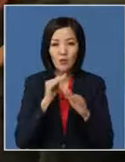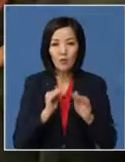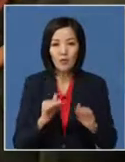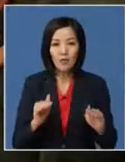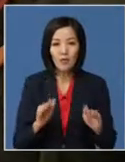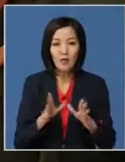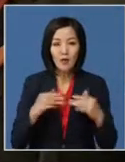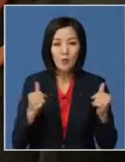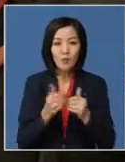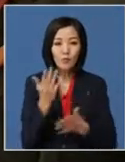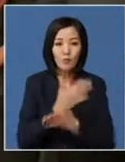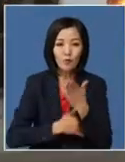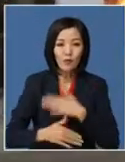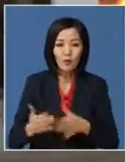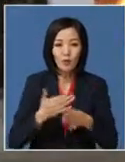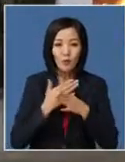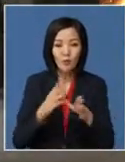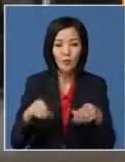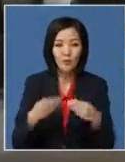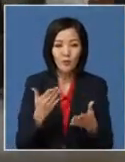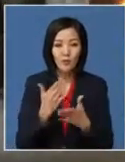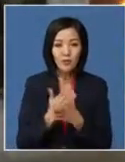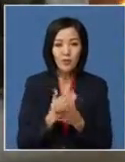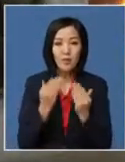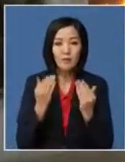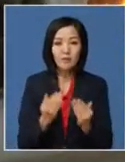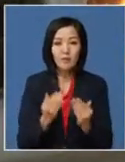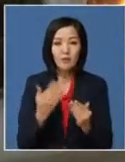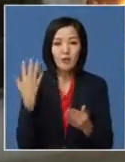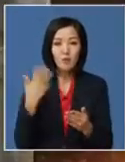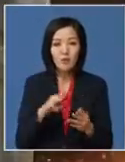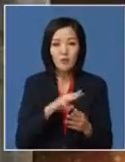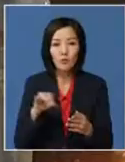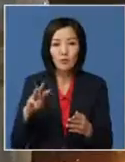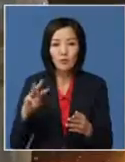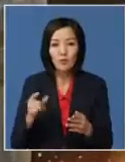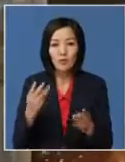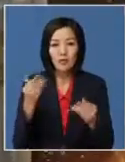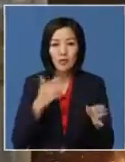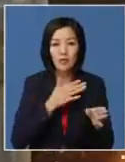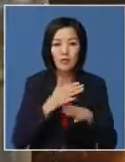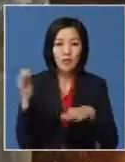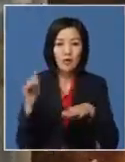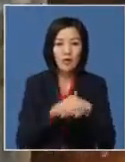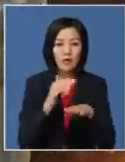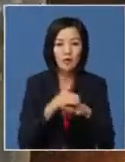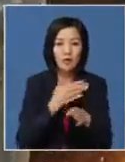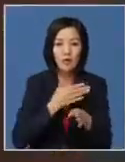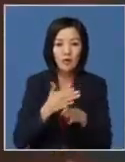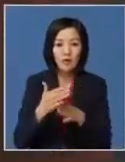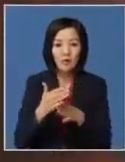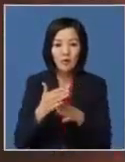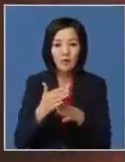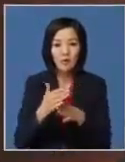отбасыларға, мүгедек жандарға барынша жәрдемдесіп келеді. Биылдың өзінде 30 миллион теңгеге жуық қаражатты қайырымдылыққа жұмсаған. Онымен